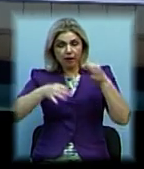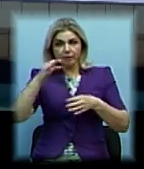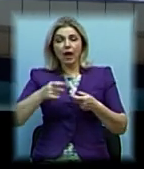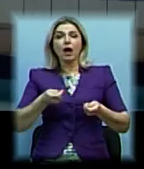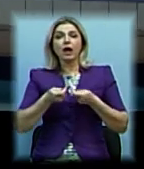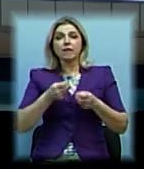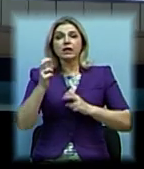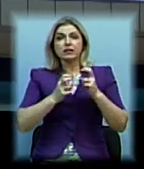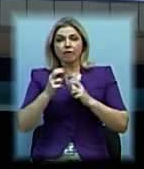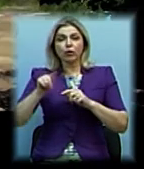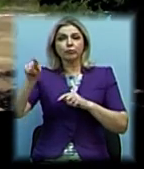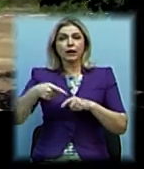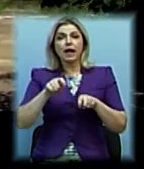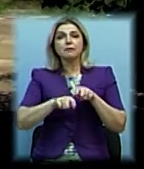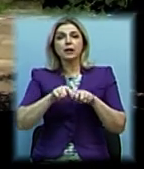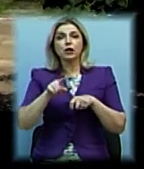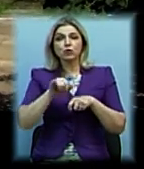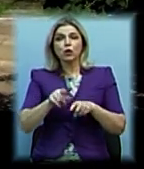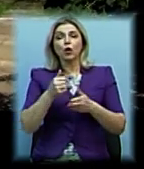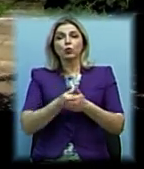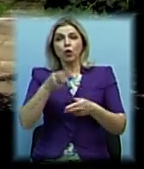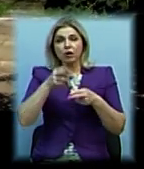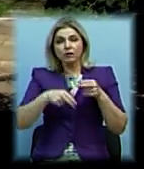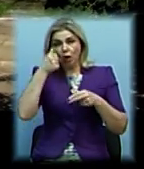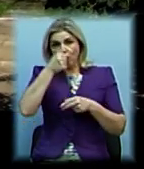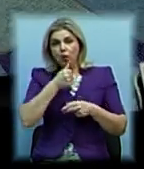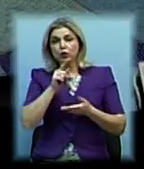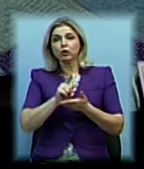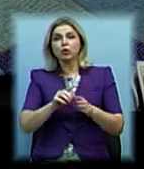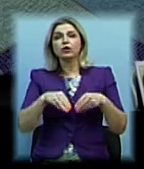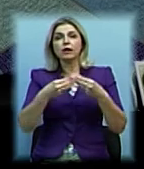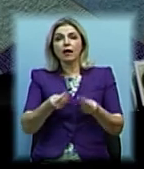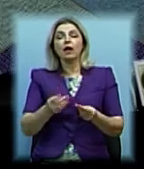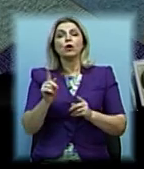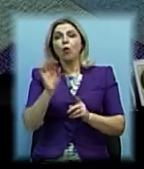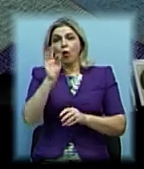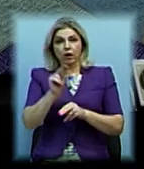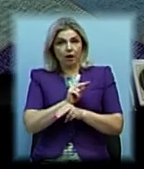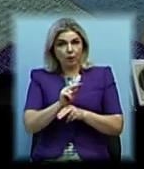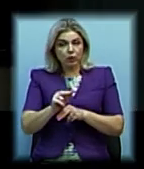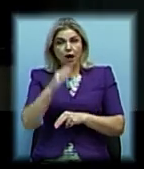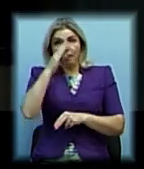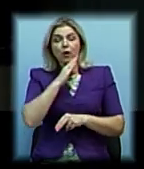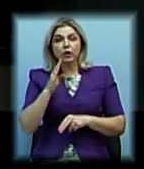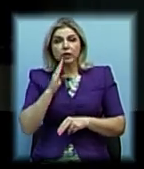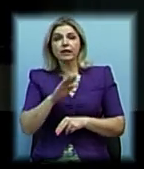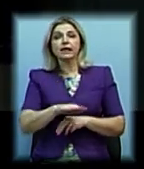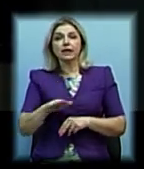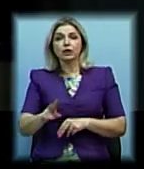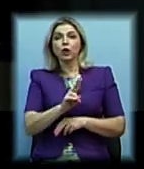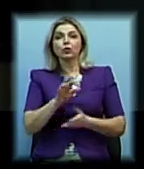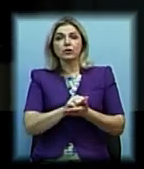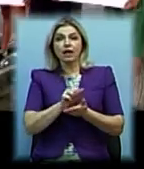заводу замовило експертизу, яка до кінця року має надати рекомендації стосовно обсягів ремонту. Батьки дітей, які займаються в секції